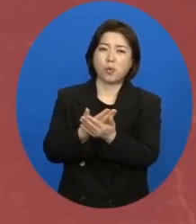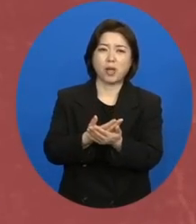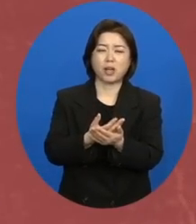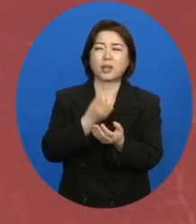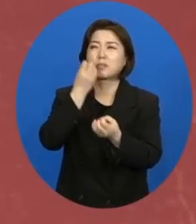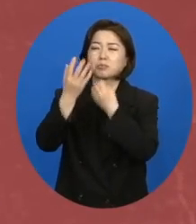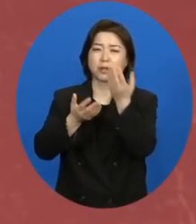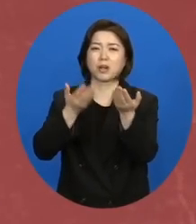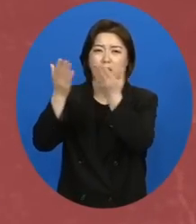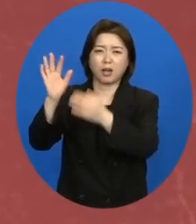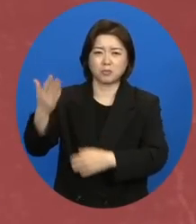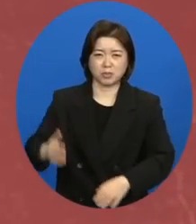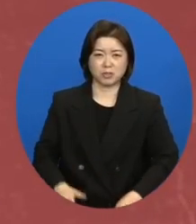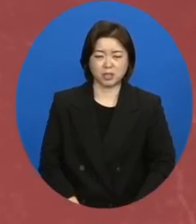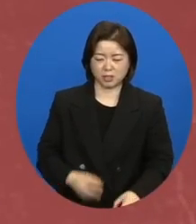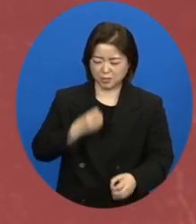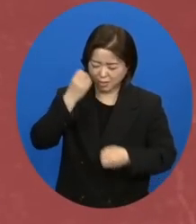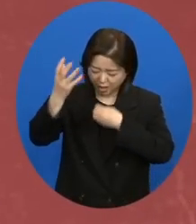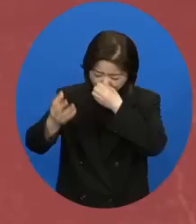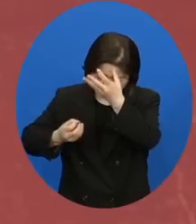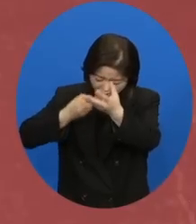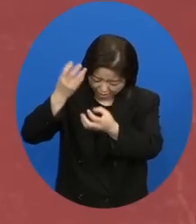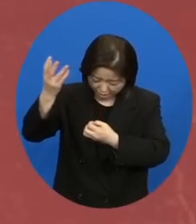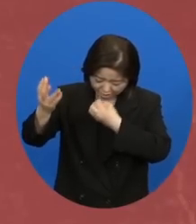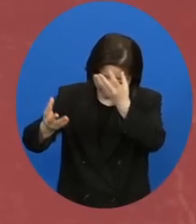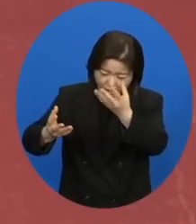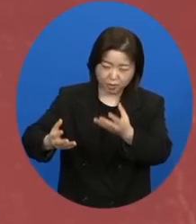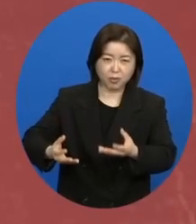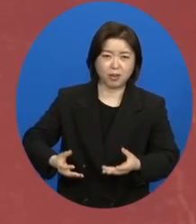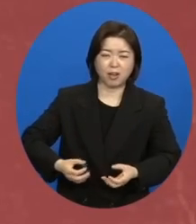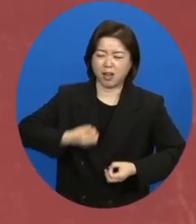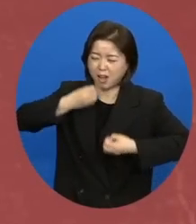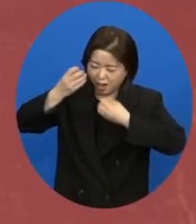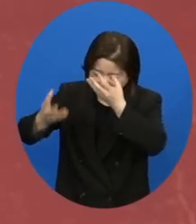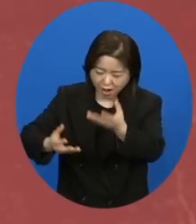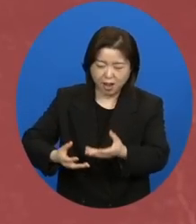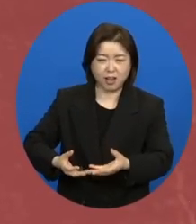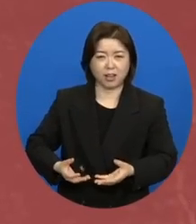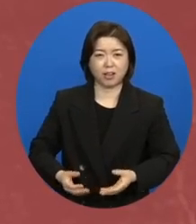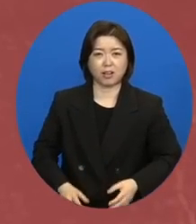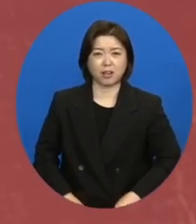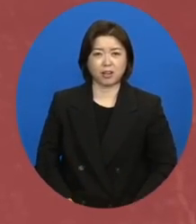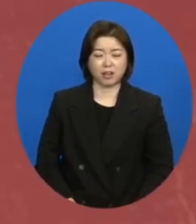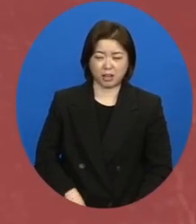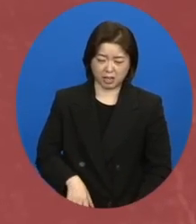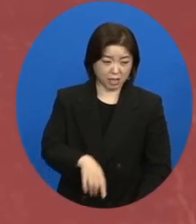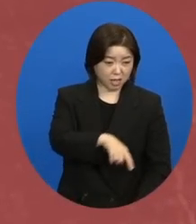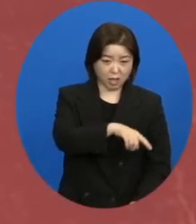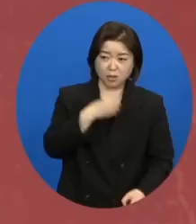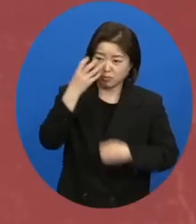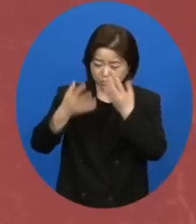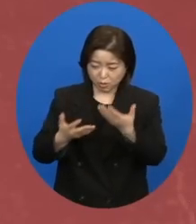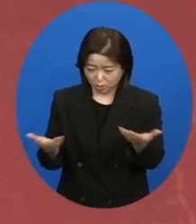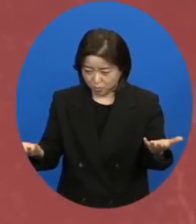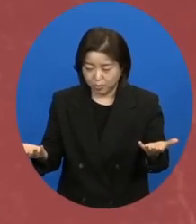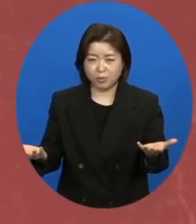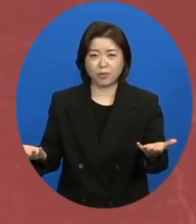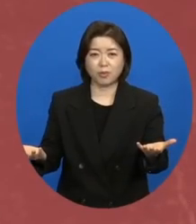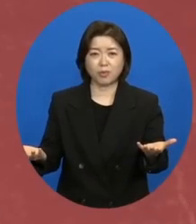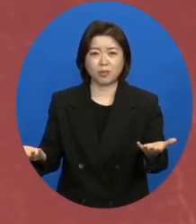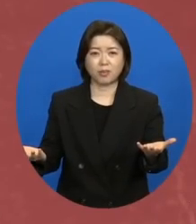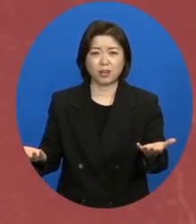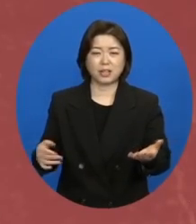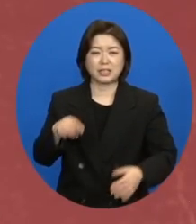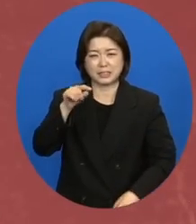그냥 막 토해내고 그냥 막 그냥 토하듯이 뭐 별 거 없잖아. 토해보면